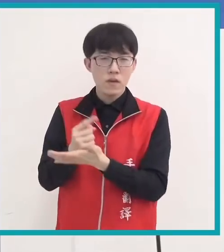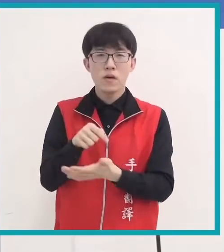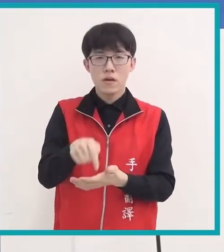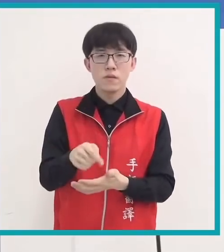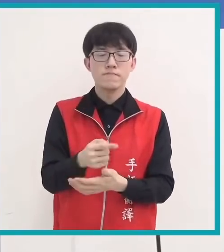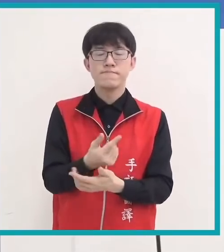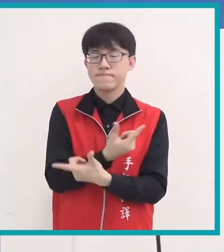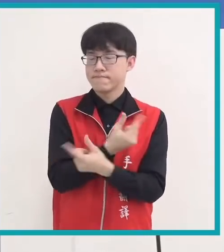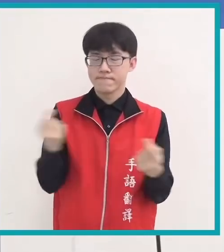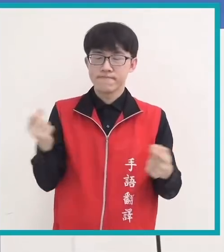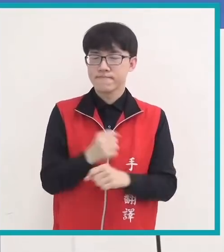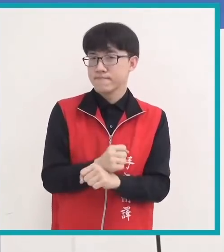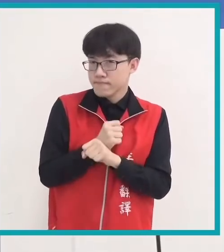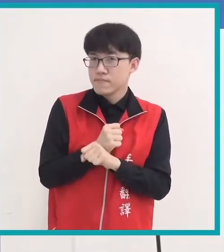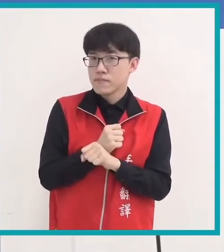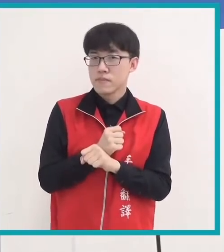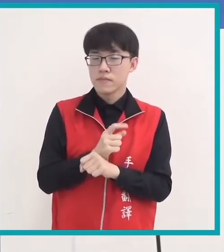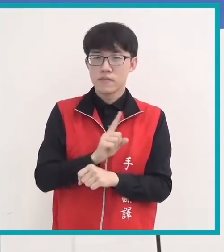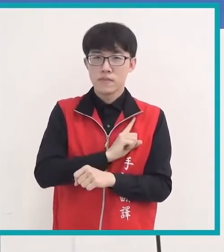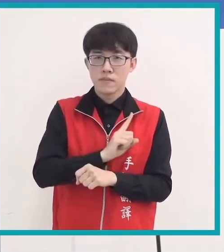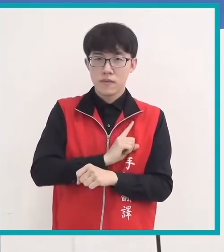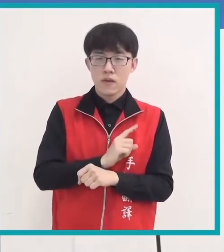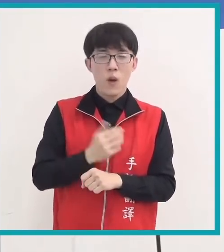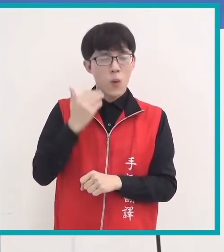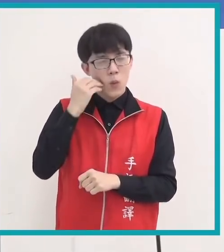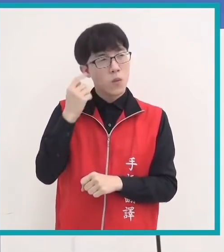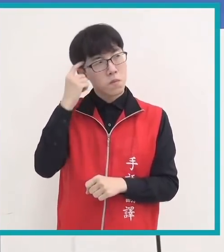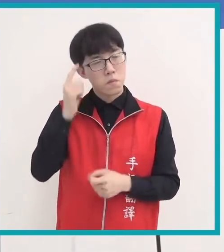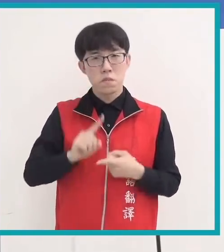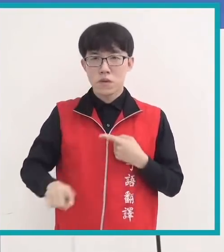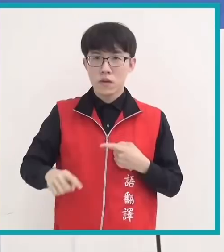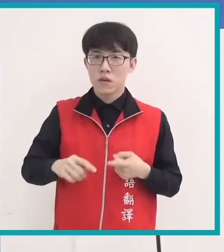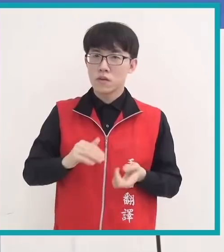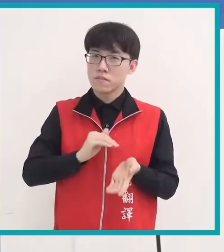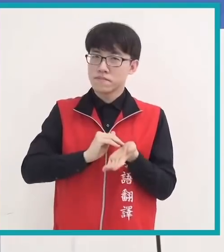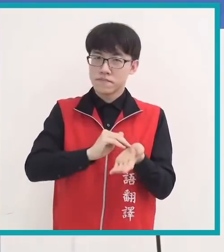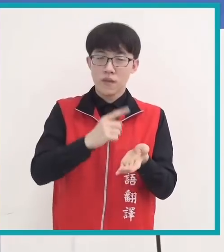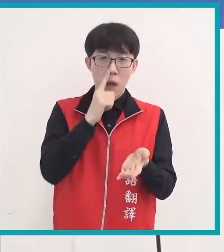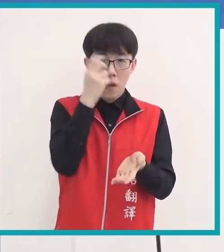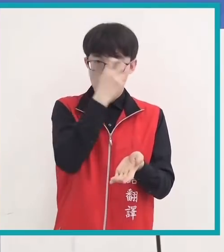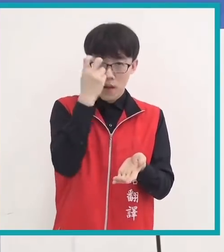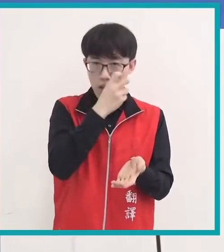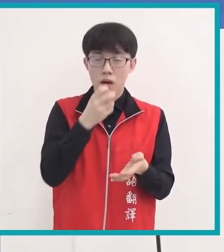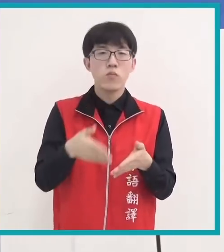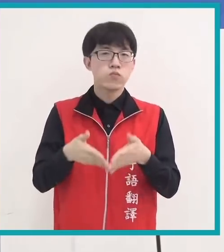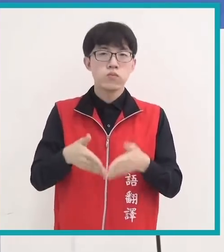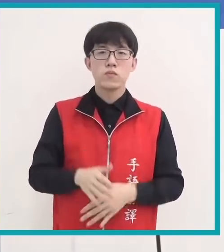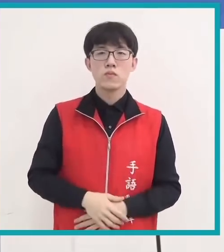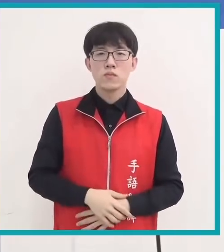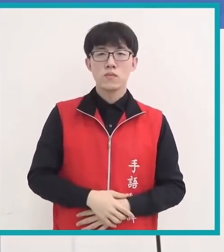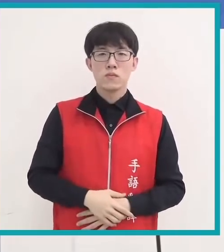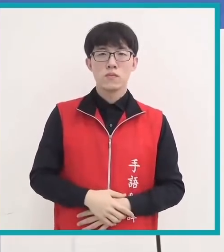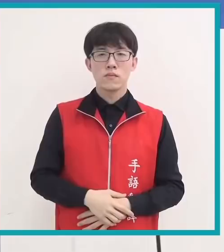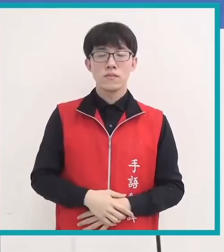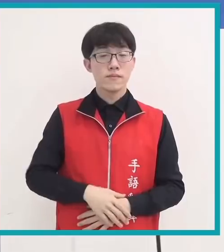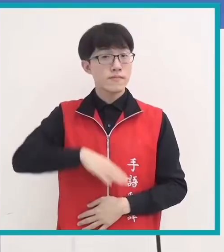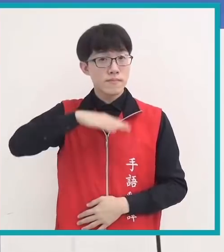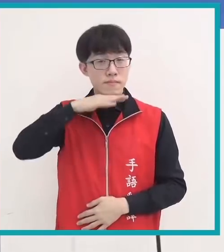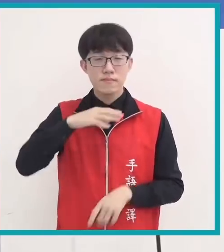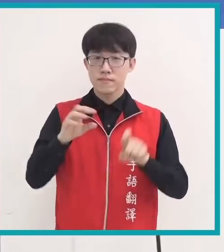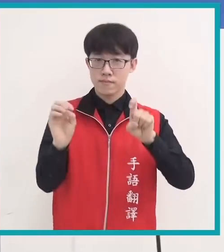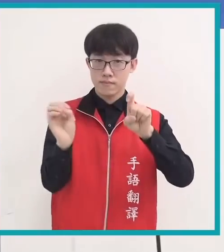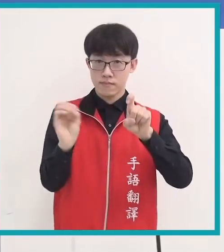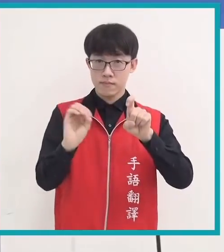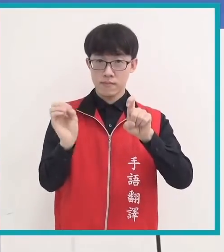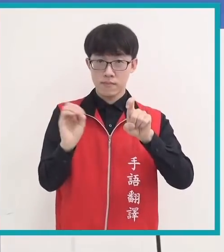提高健康意识。那该采检的要尽快去采检。好，那等一下呢，我们10点